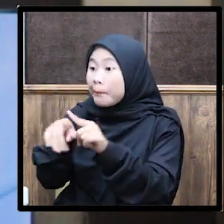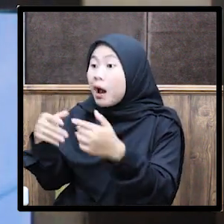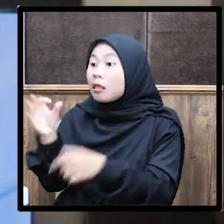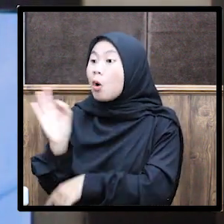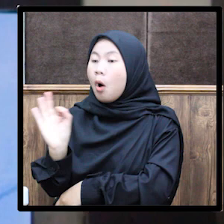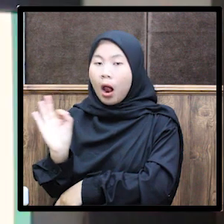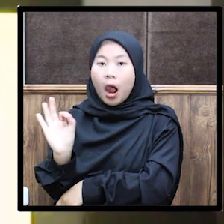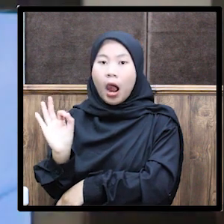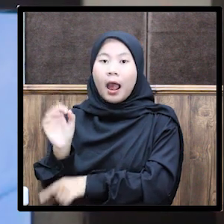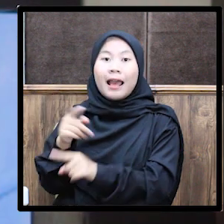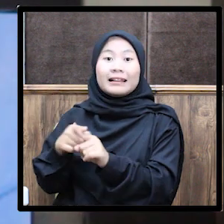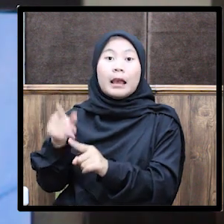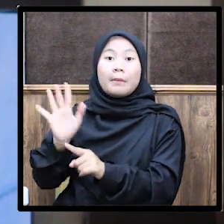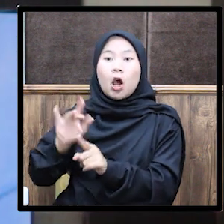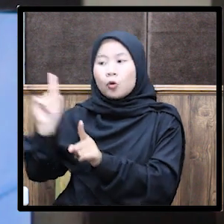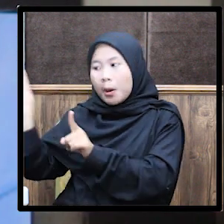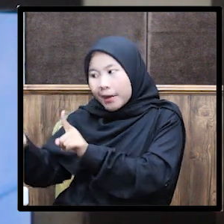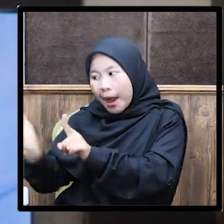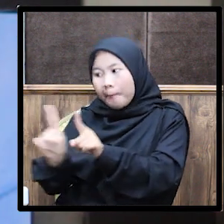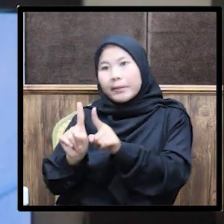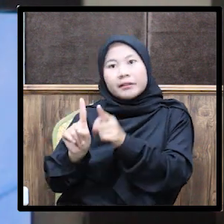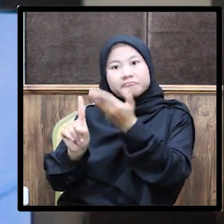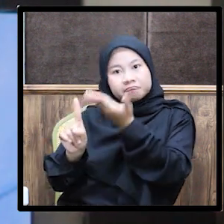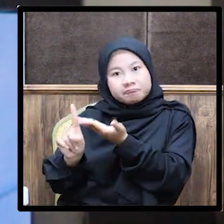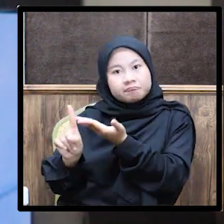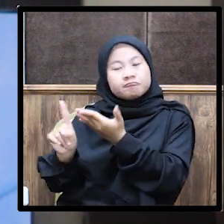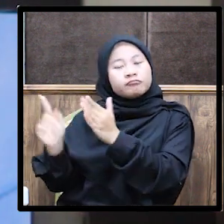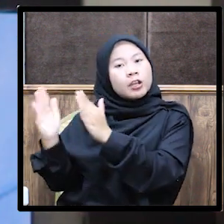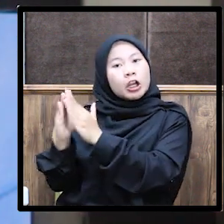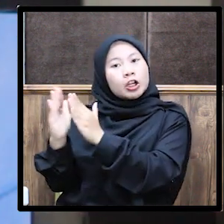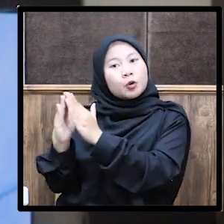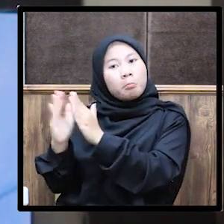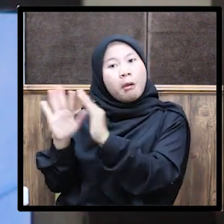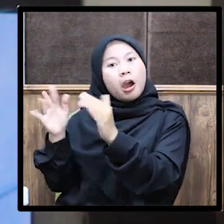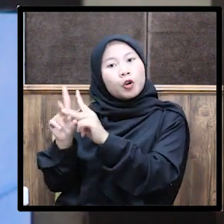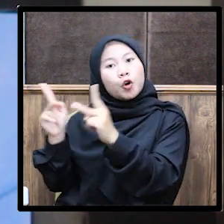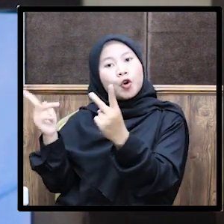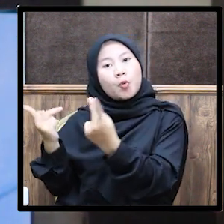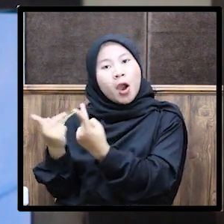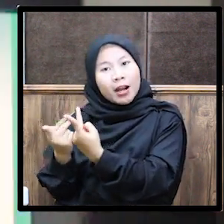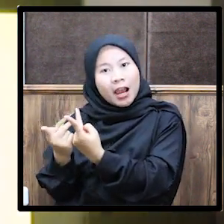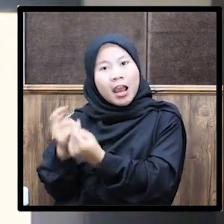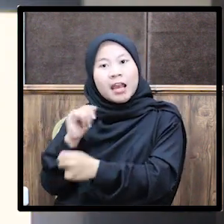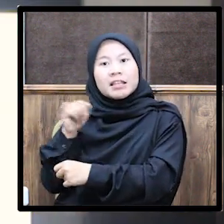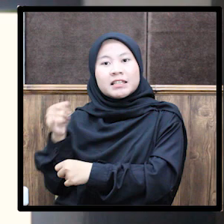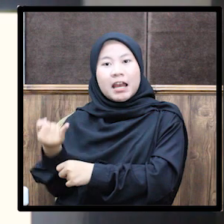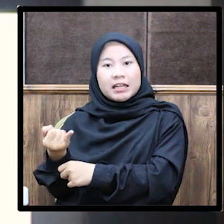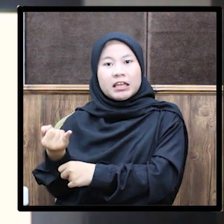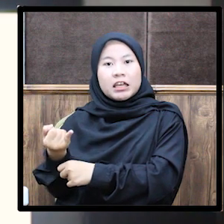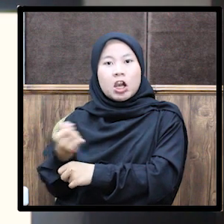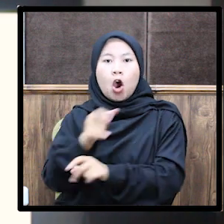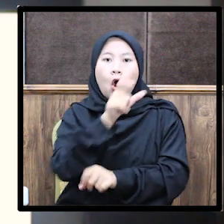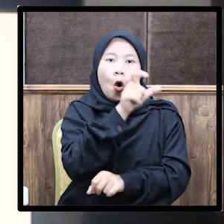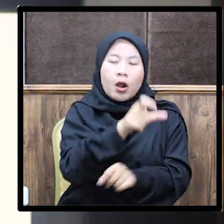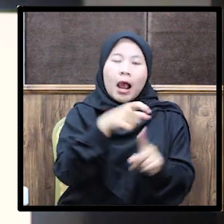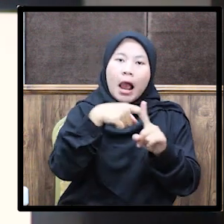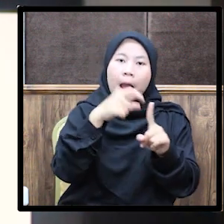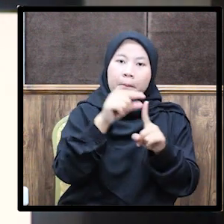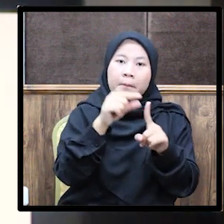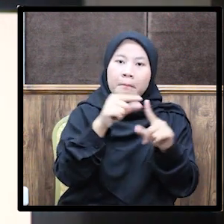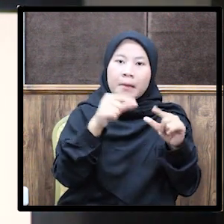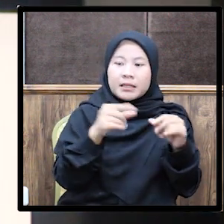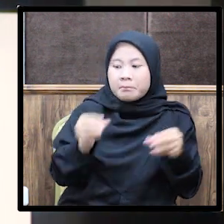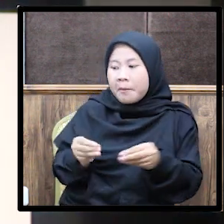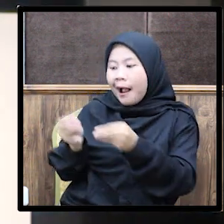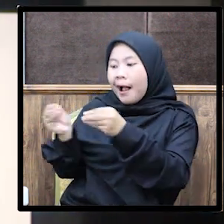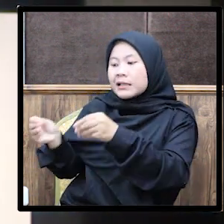jadi pendamping, tinggal menyerahkan apa namanya formulir untuk pendamping, karena di situ dalam formulir itu ada